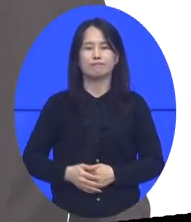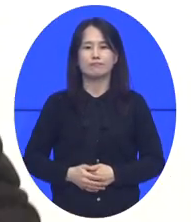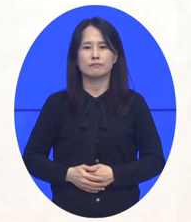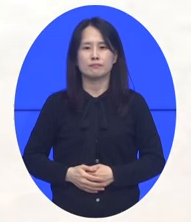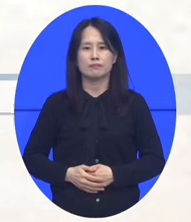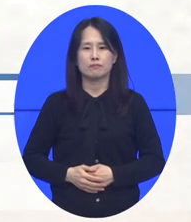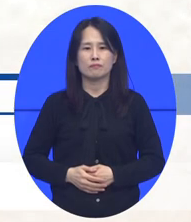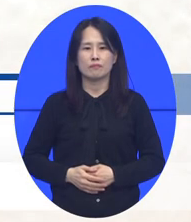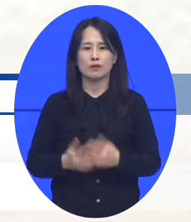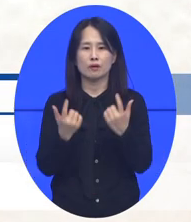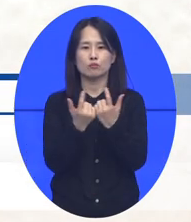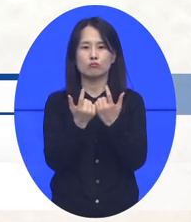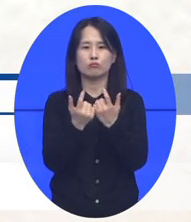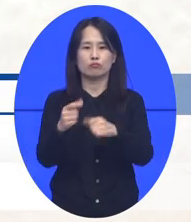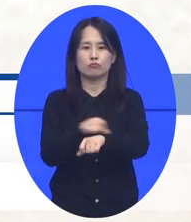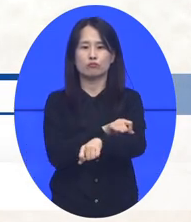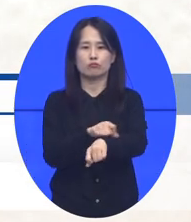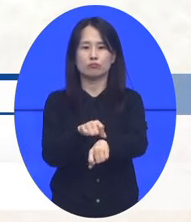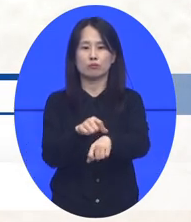있습니다. 북부